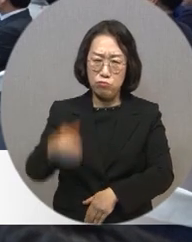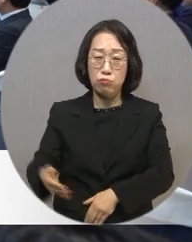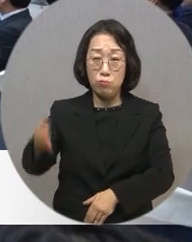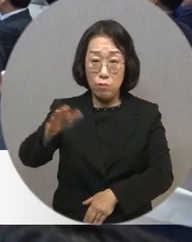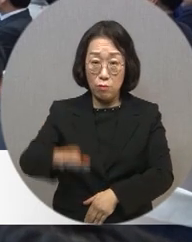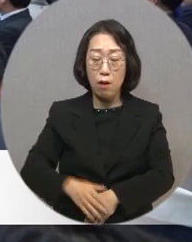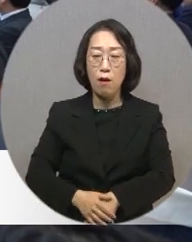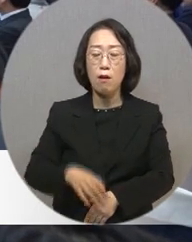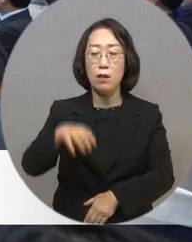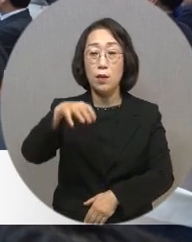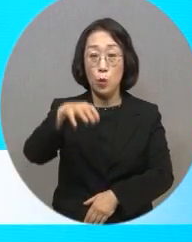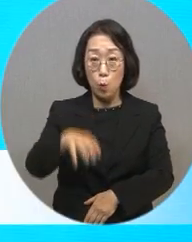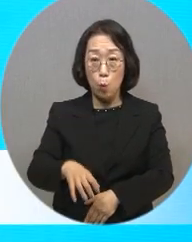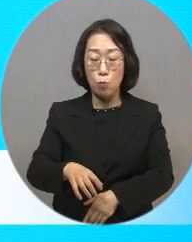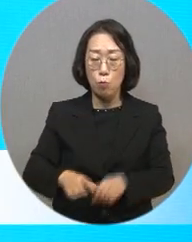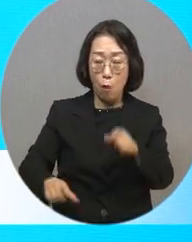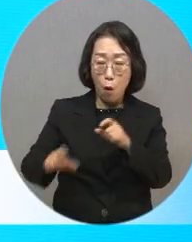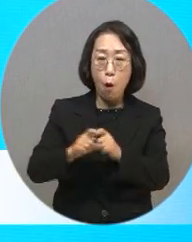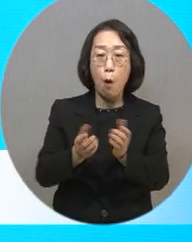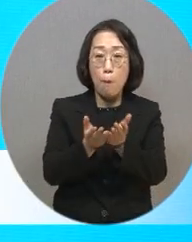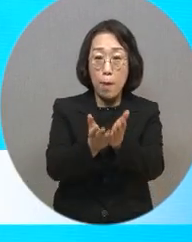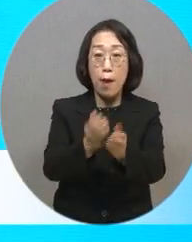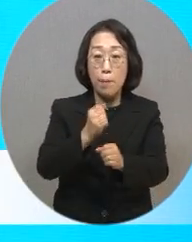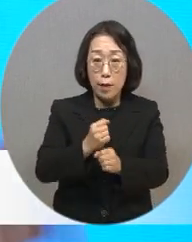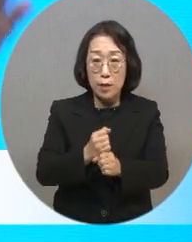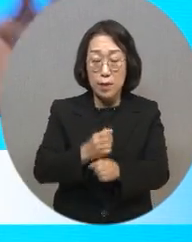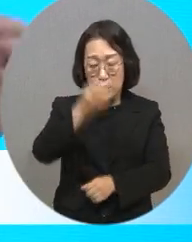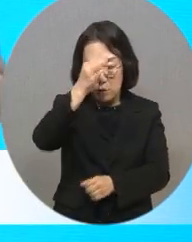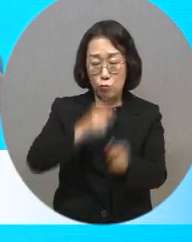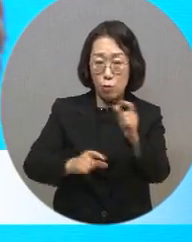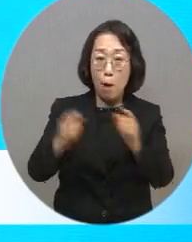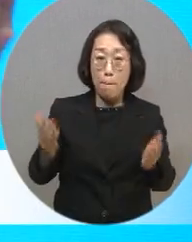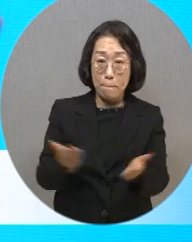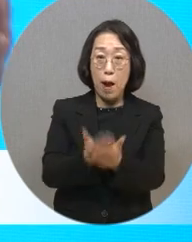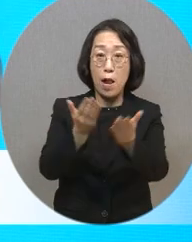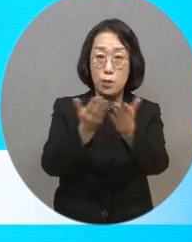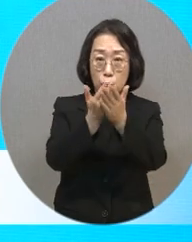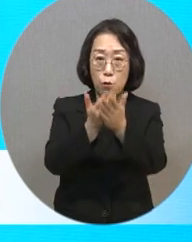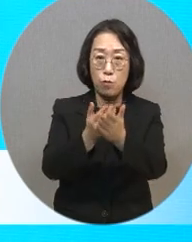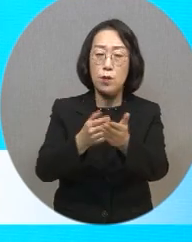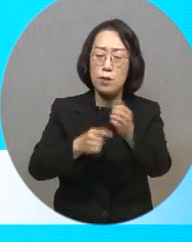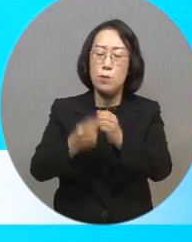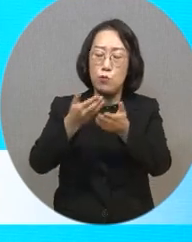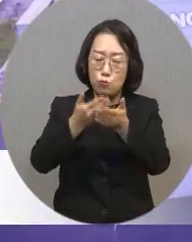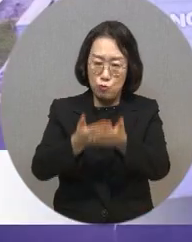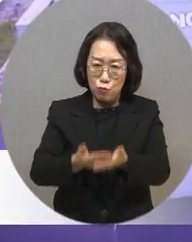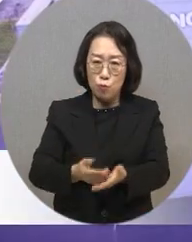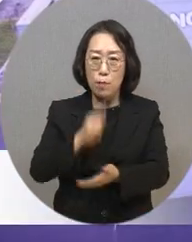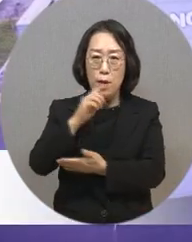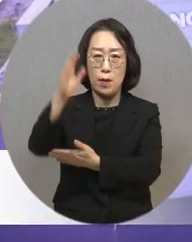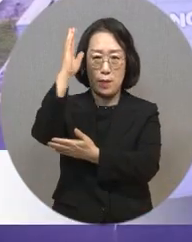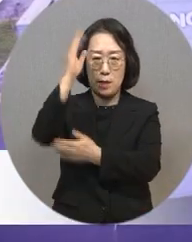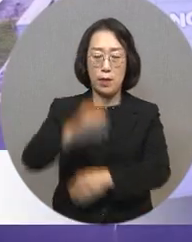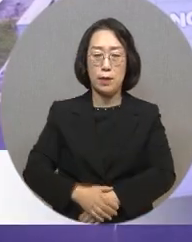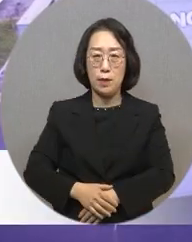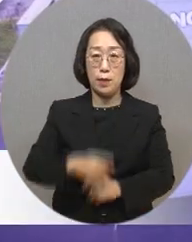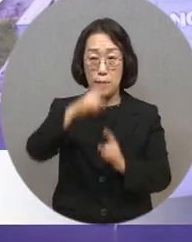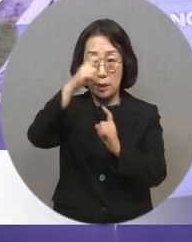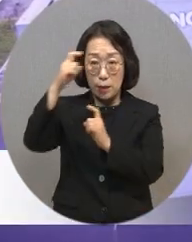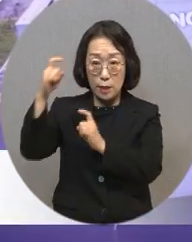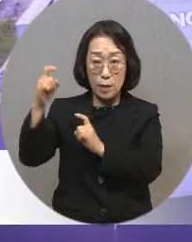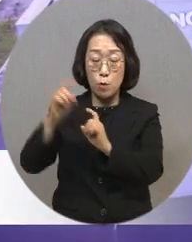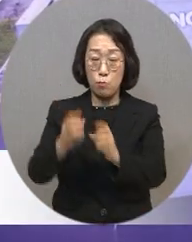세계 정상의 조선업을 일궈내는 대단한 저력을 보여줘 더욱 의미가 있다고 말했습니다. 기념 행사에